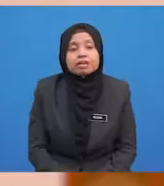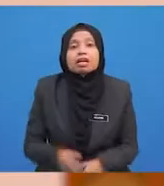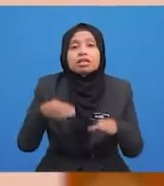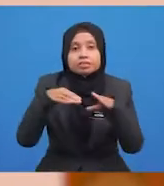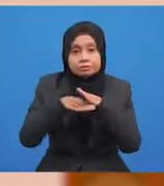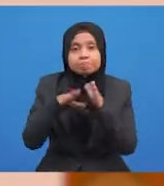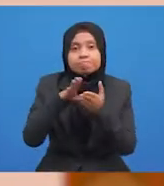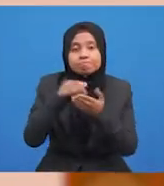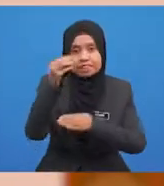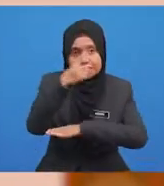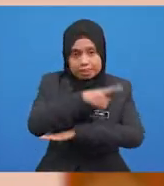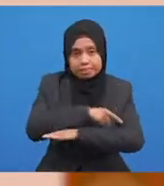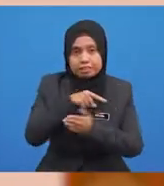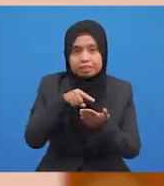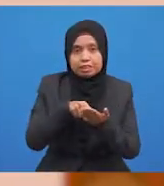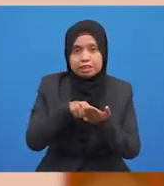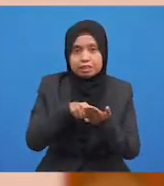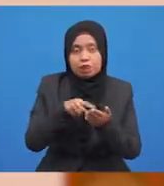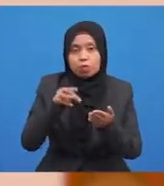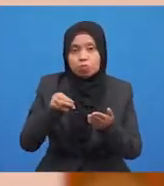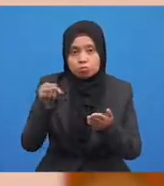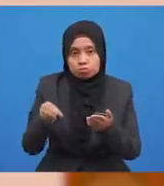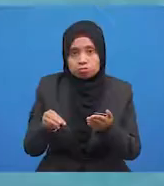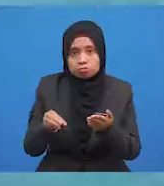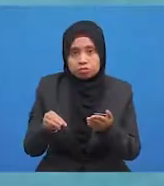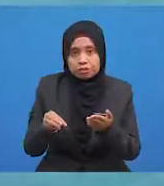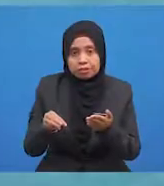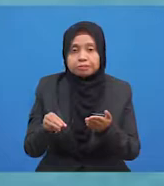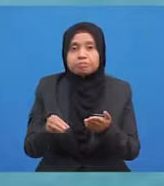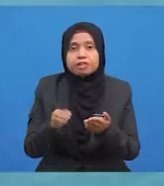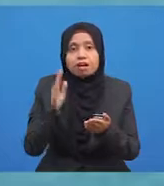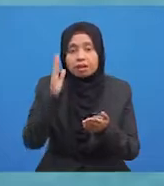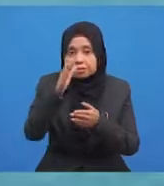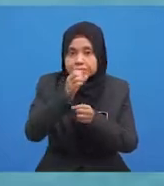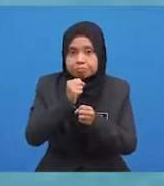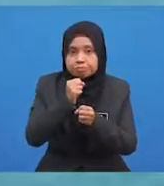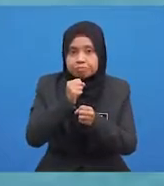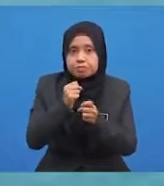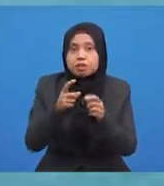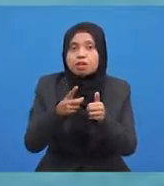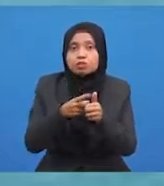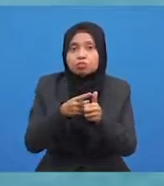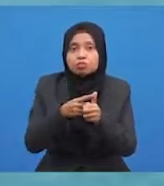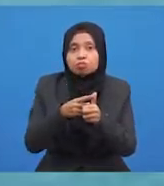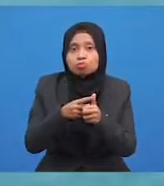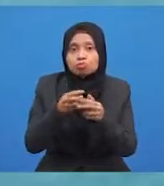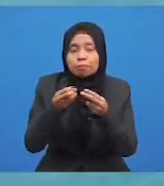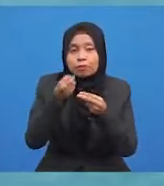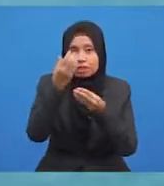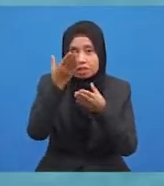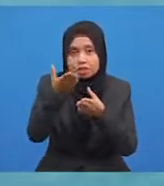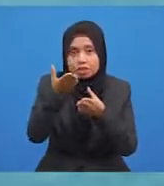Dalam pembelajaran kita pada hari ini, murid-murid secara umumnya akan dapat 1.